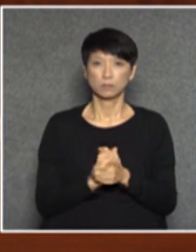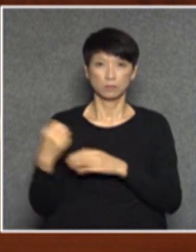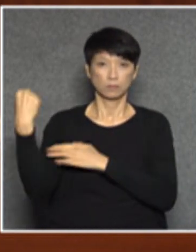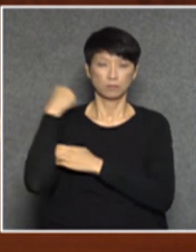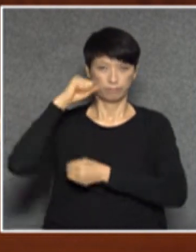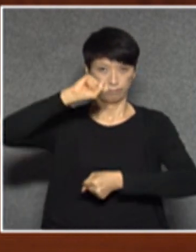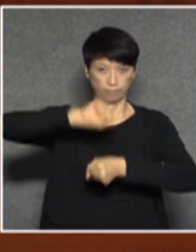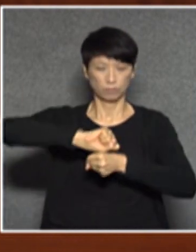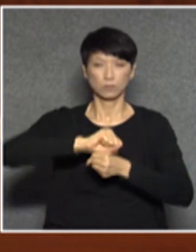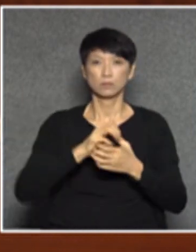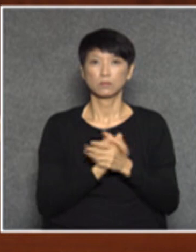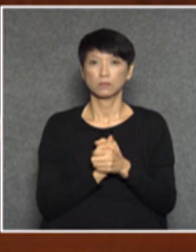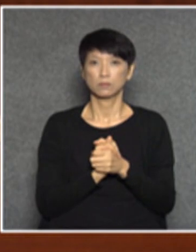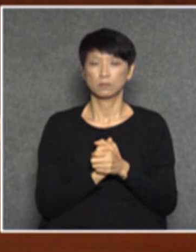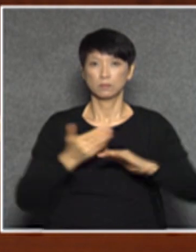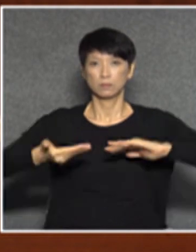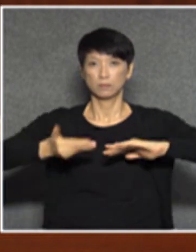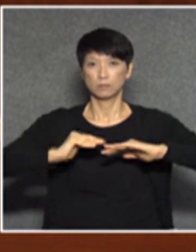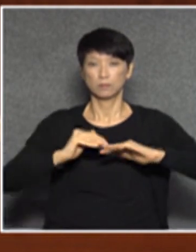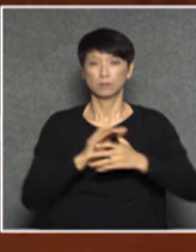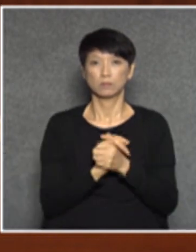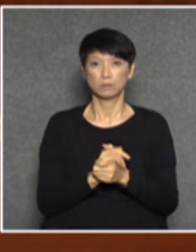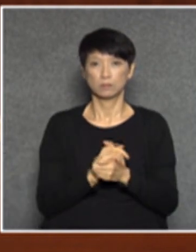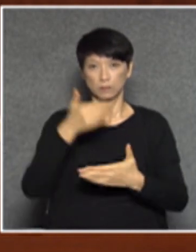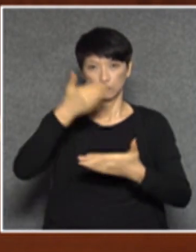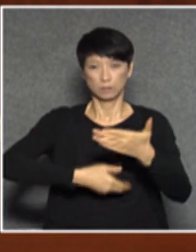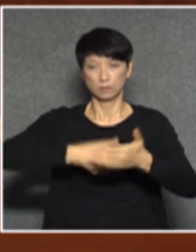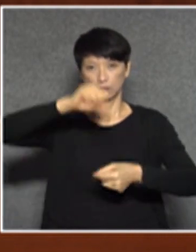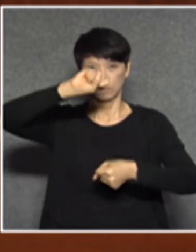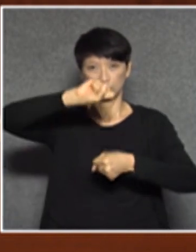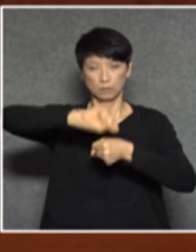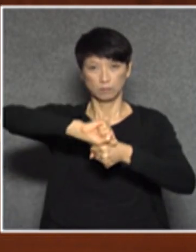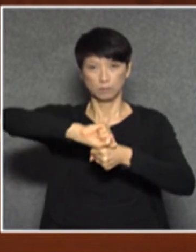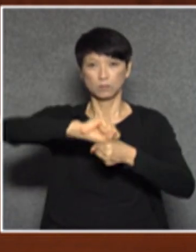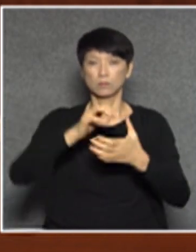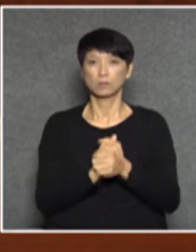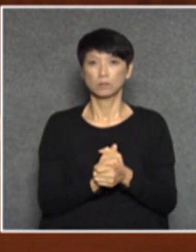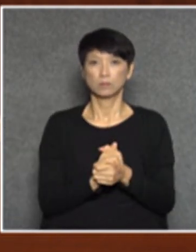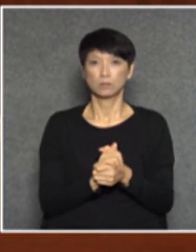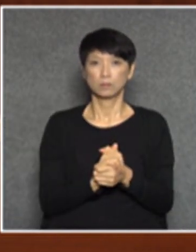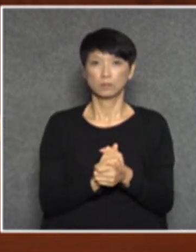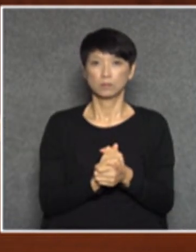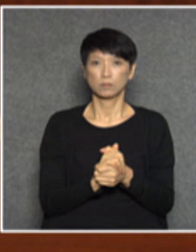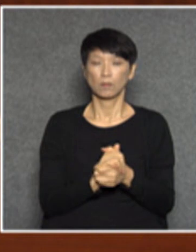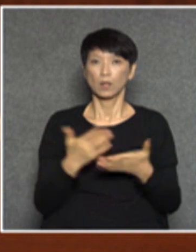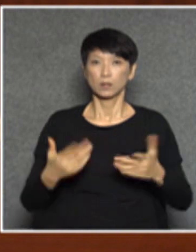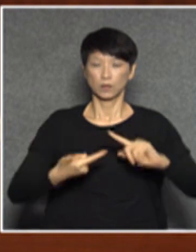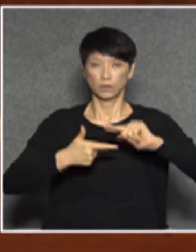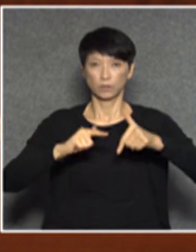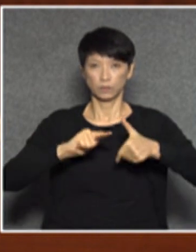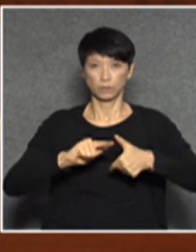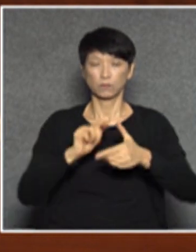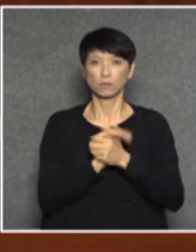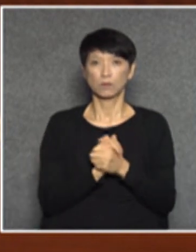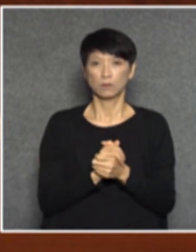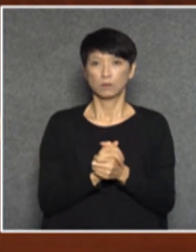於票價調整機制，大家知道我們是一個直接驅動的方式來作為調整